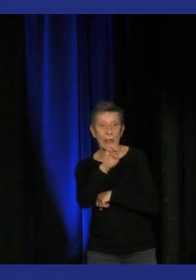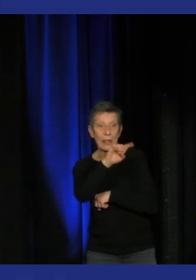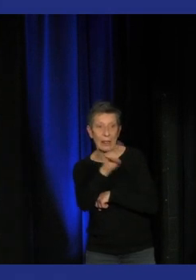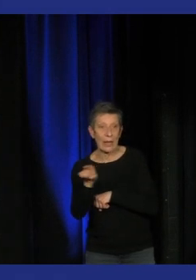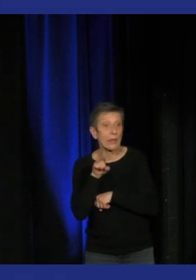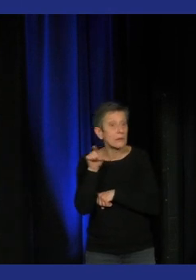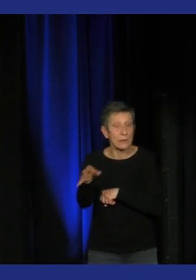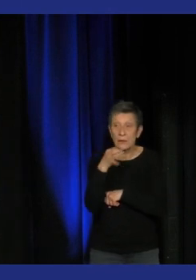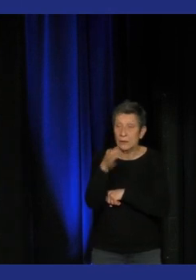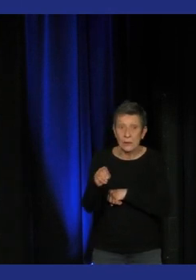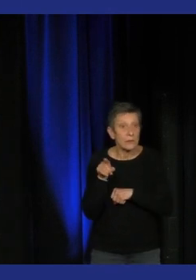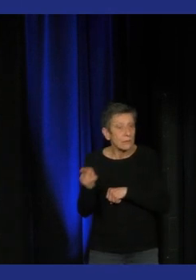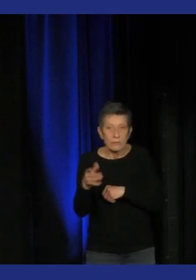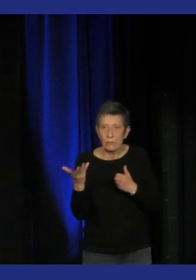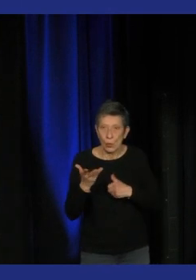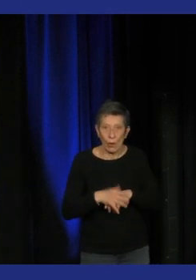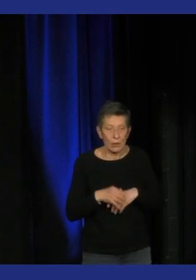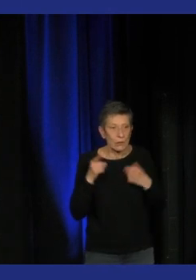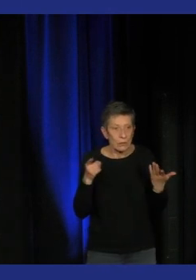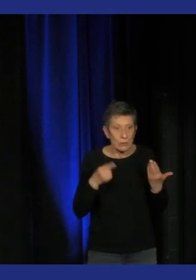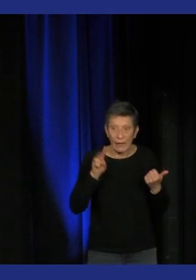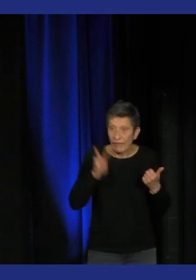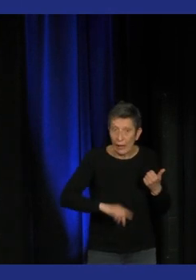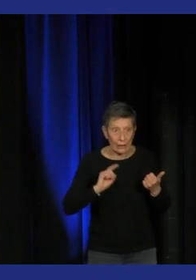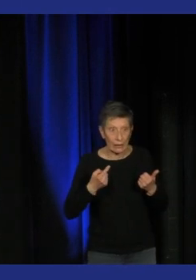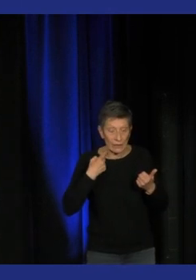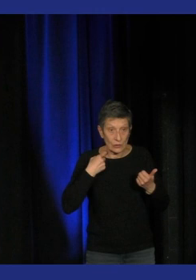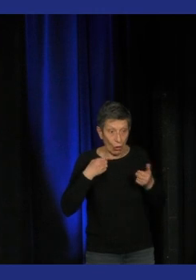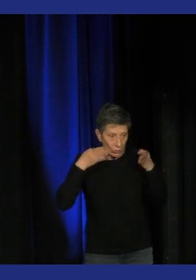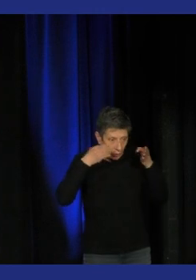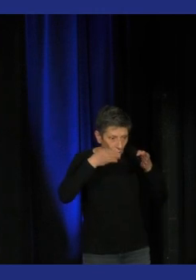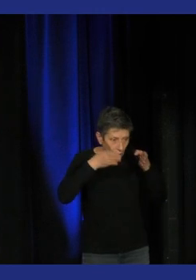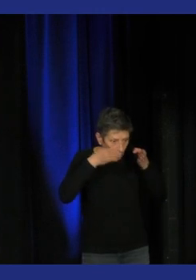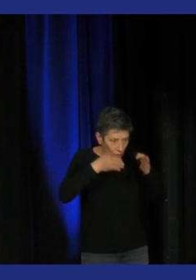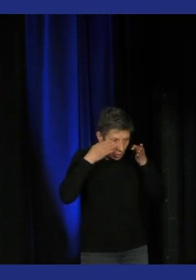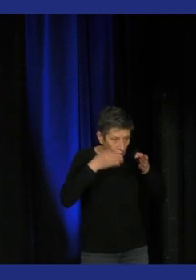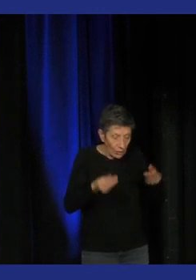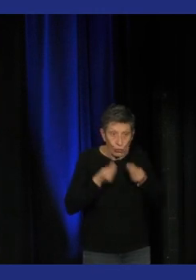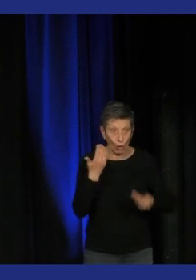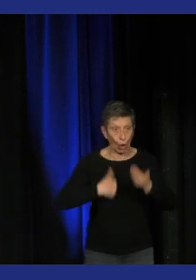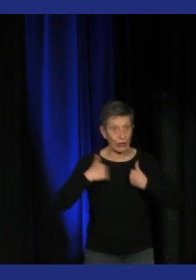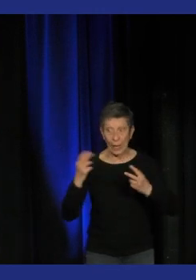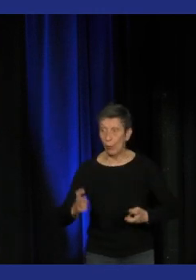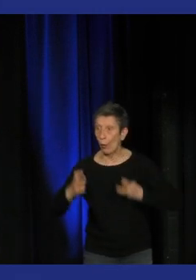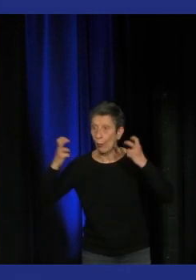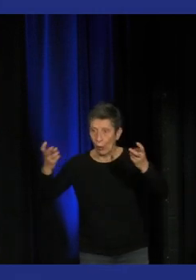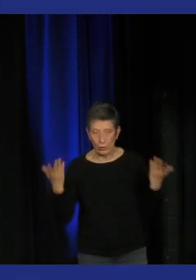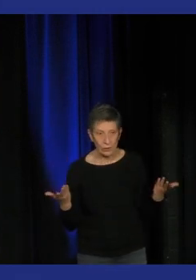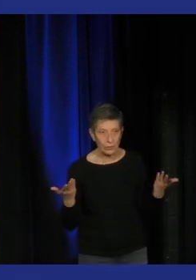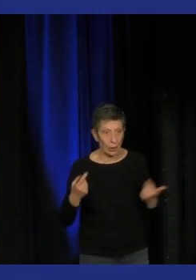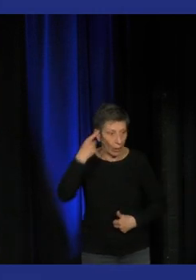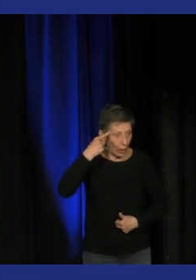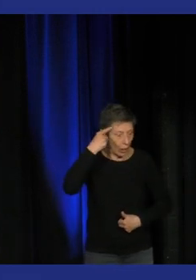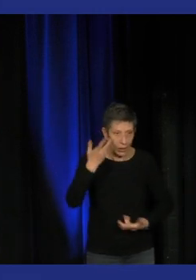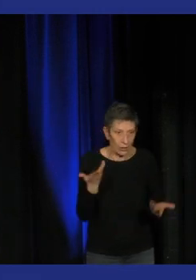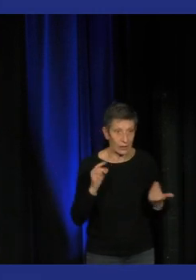« À s'obstiner, Bernard Mottez, à s'obstiner contre les déficiences, on augmente souvent le handicap. » À s'obstiner contre les déficiences, on